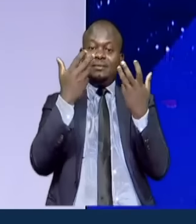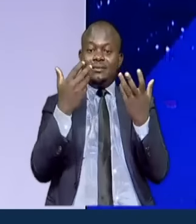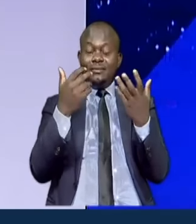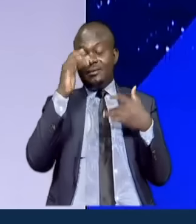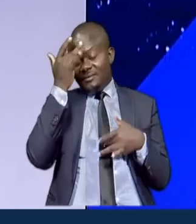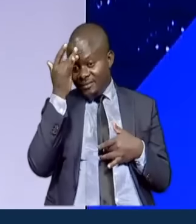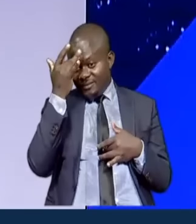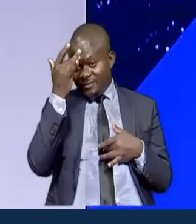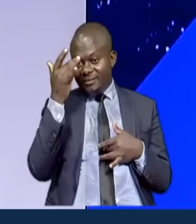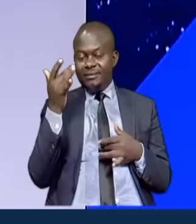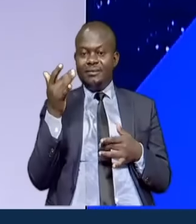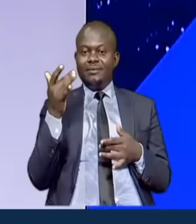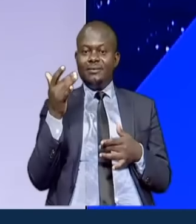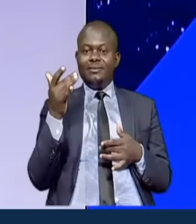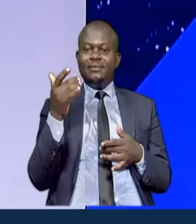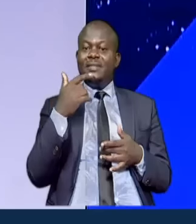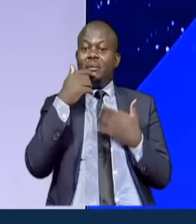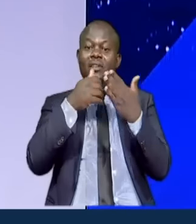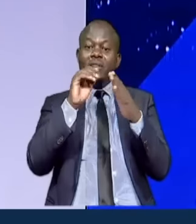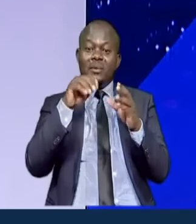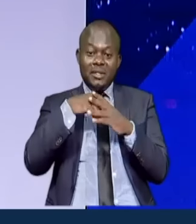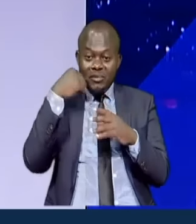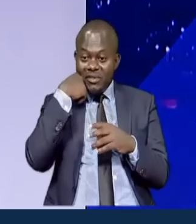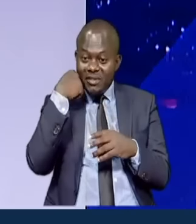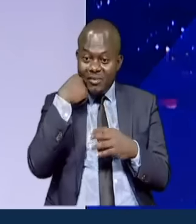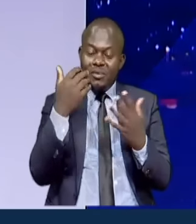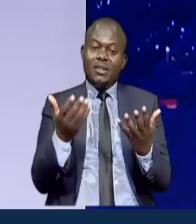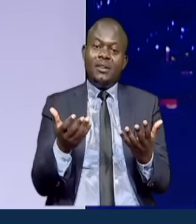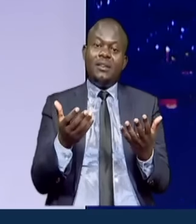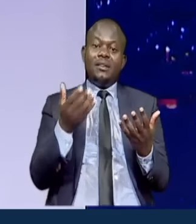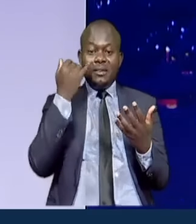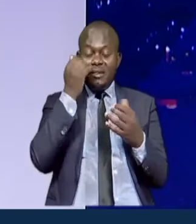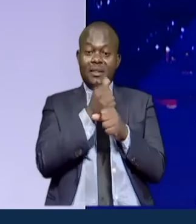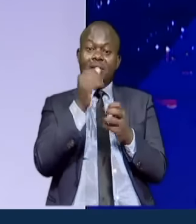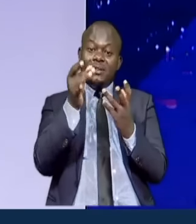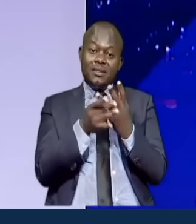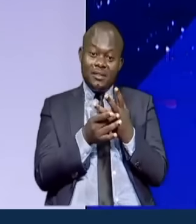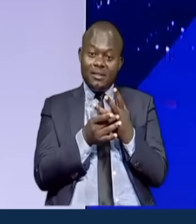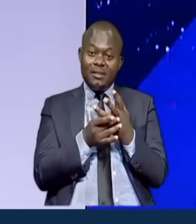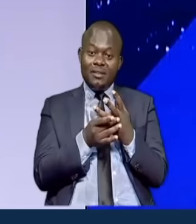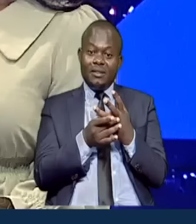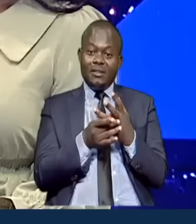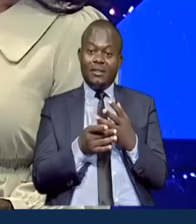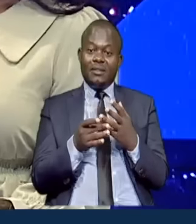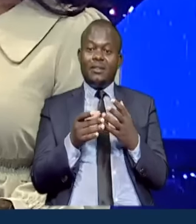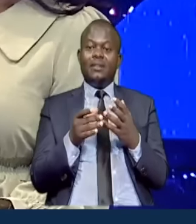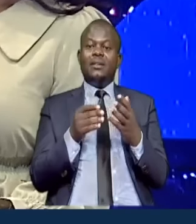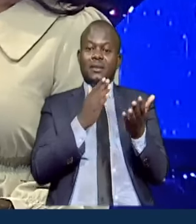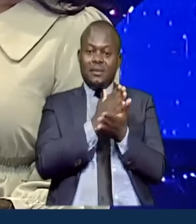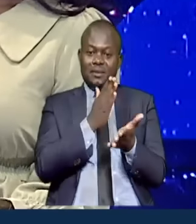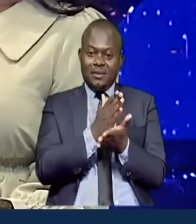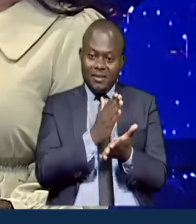arwaye bavuga ko biri muri filime ni yakoze ubukwe nize kubibona bavuga ngo